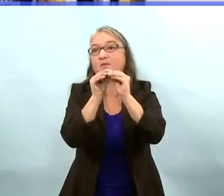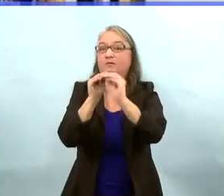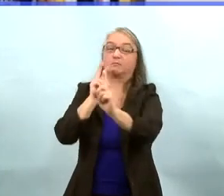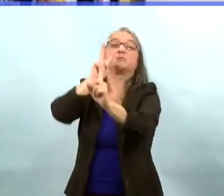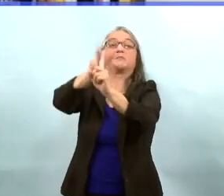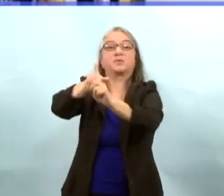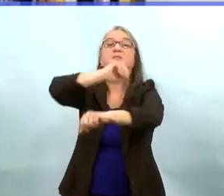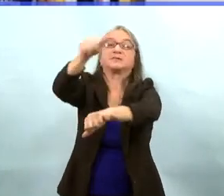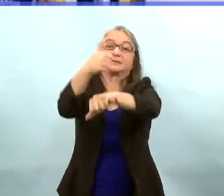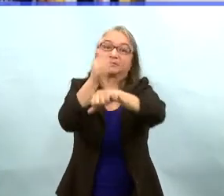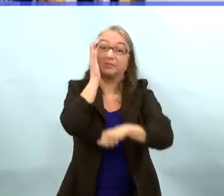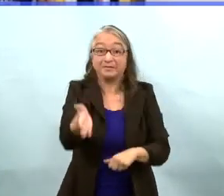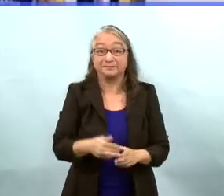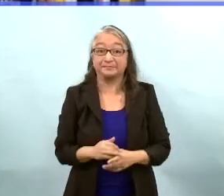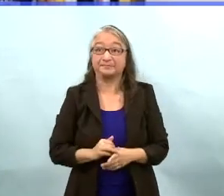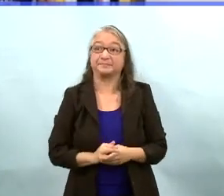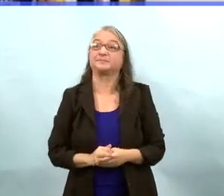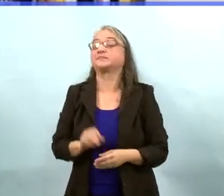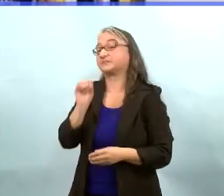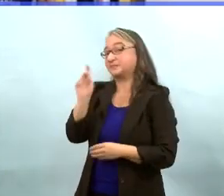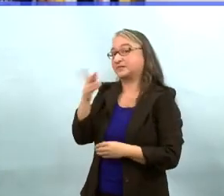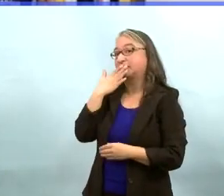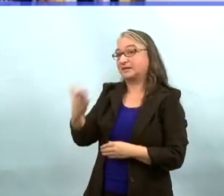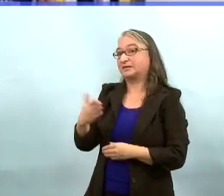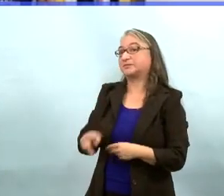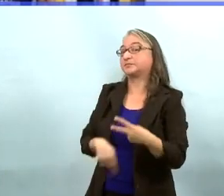faire maintenant. Merci pour cette réponse.